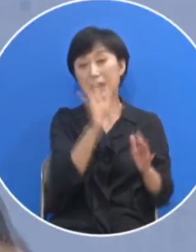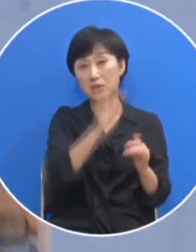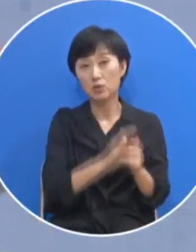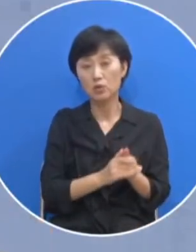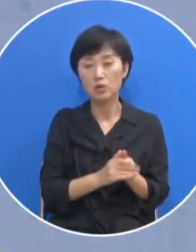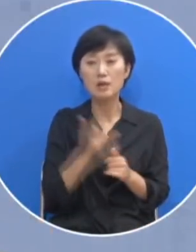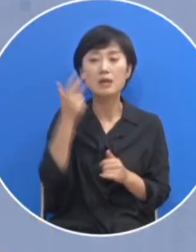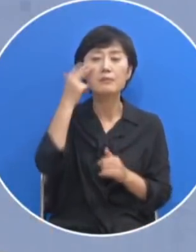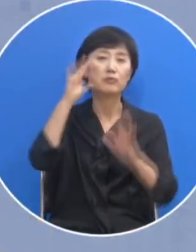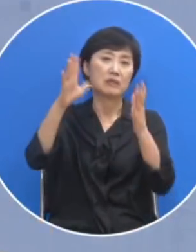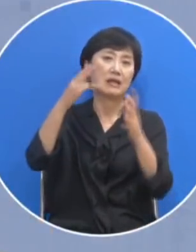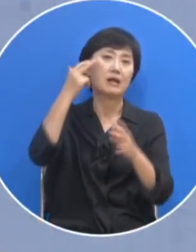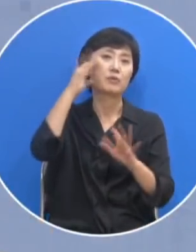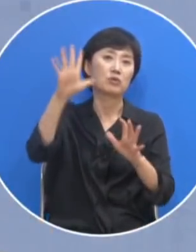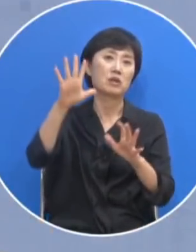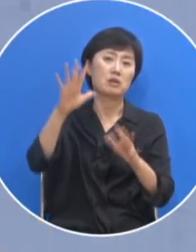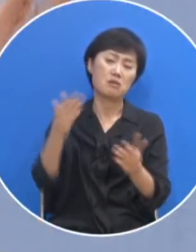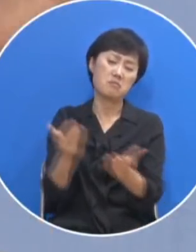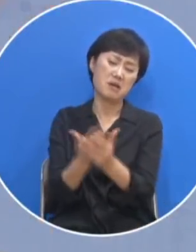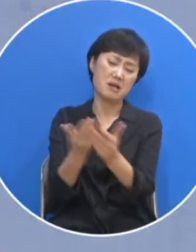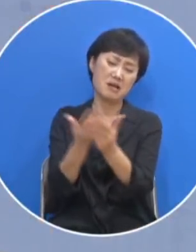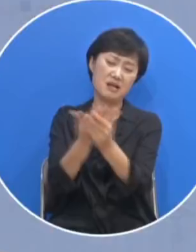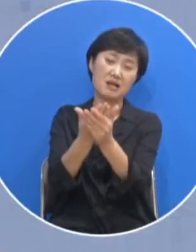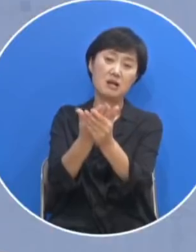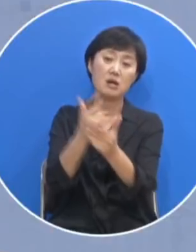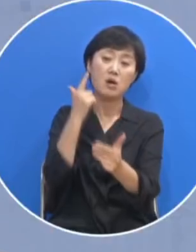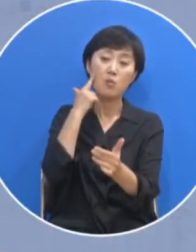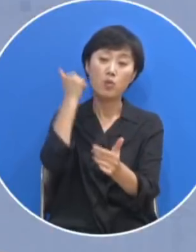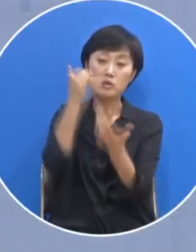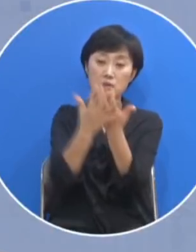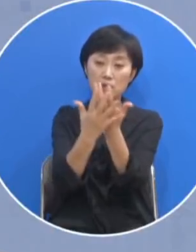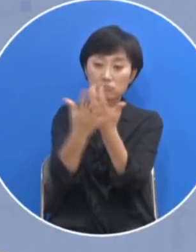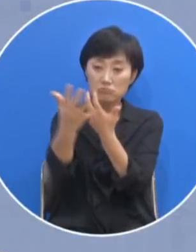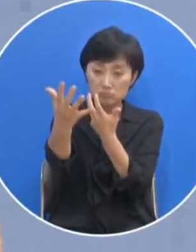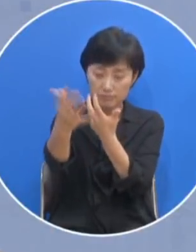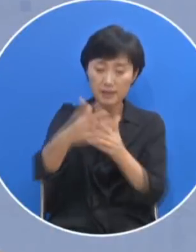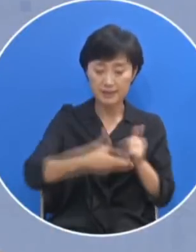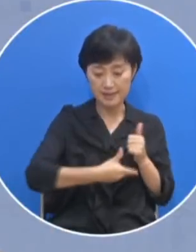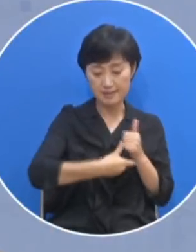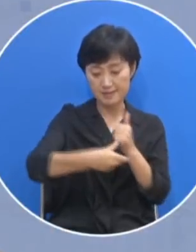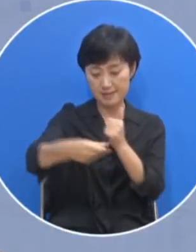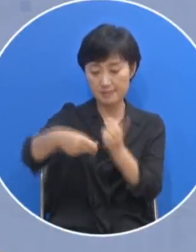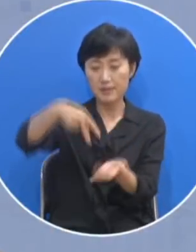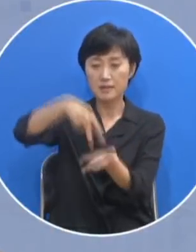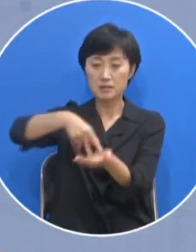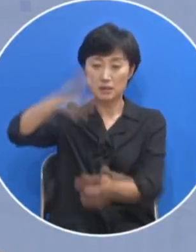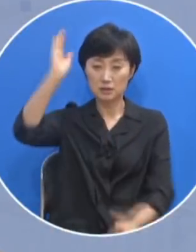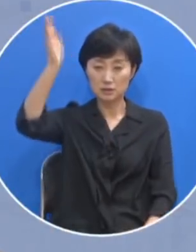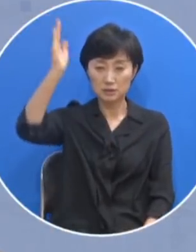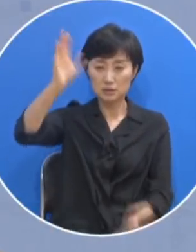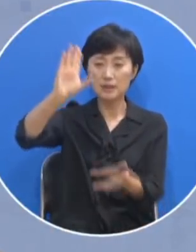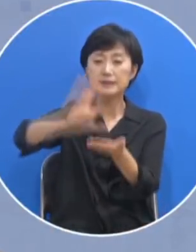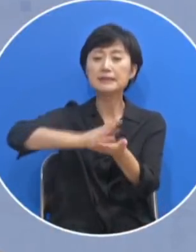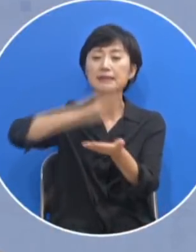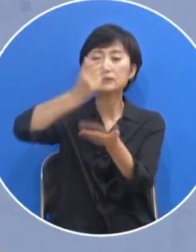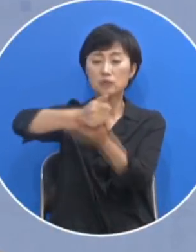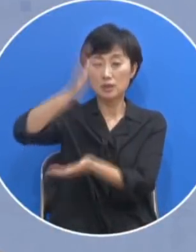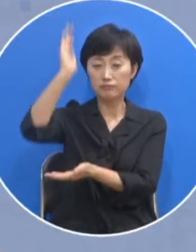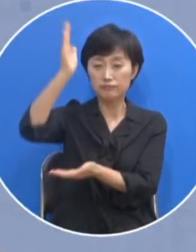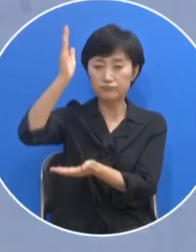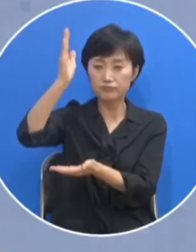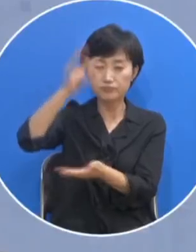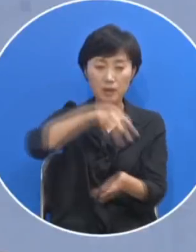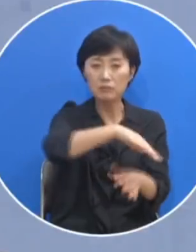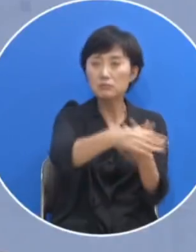돌아누워 해야 되잖아요 그게 메시지를 뭐 사람이 모여서 첨부돼 other app 소스 3 크랙 떨고 편차 올해 바이러스